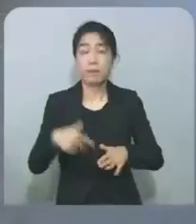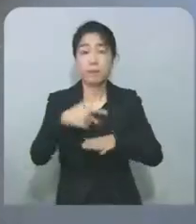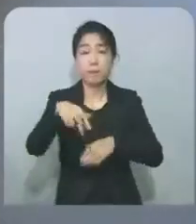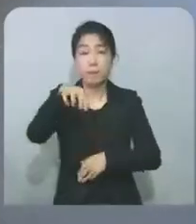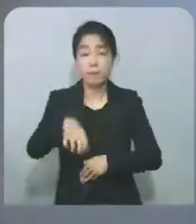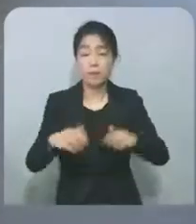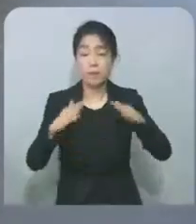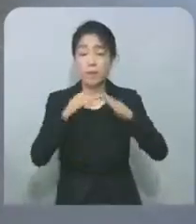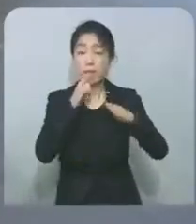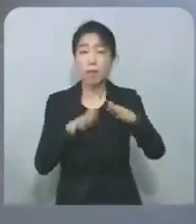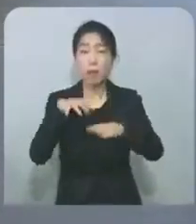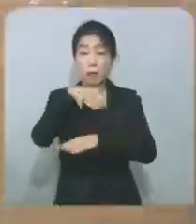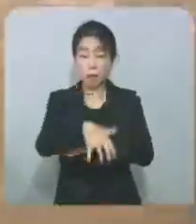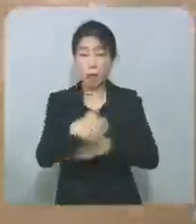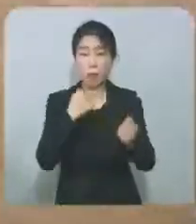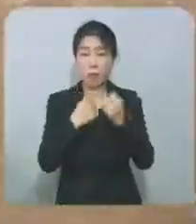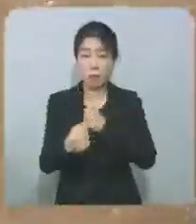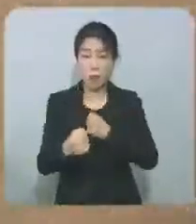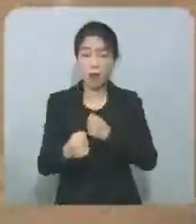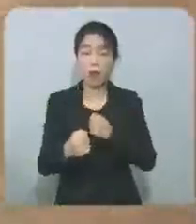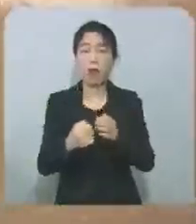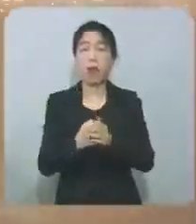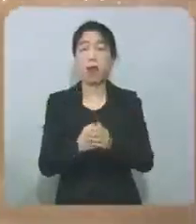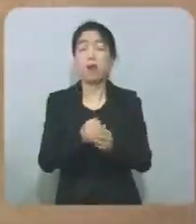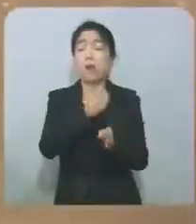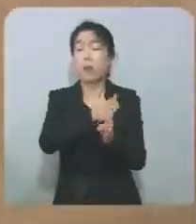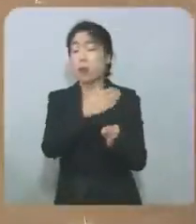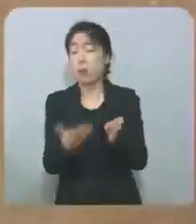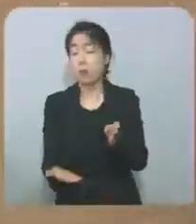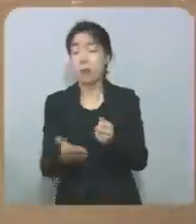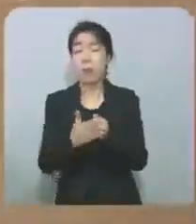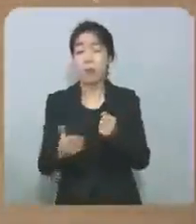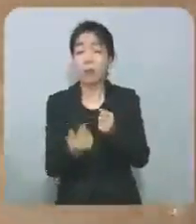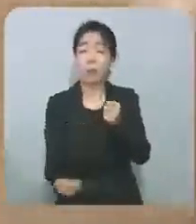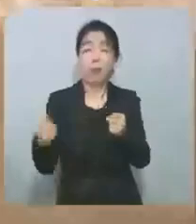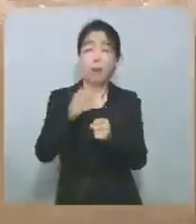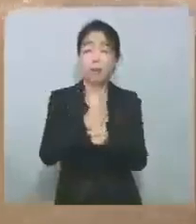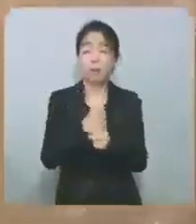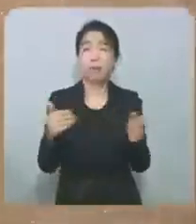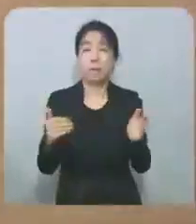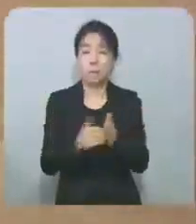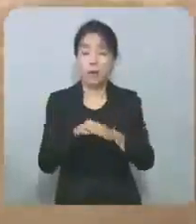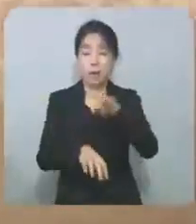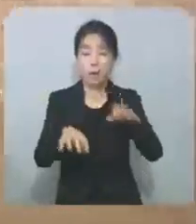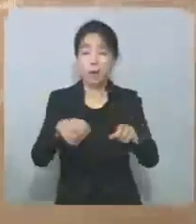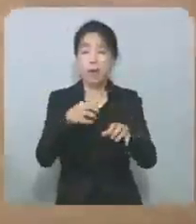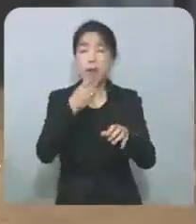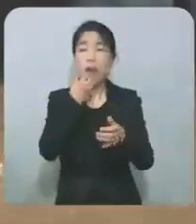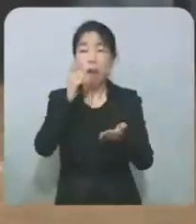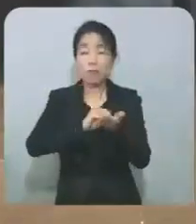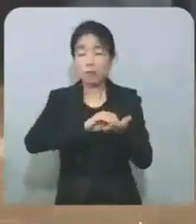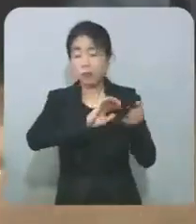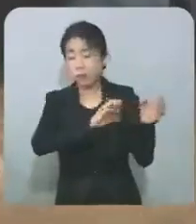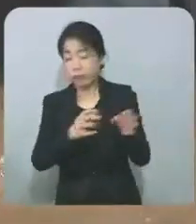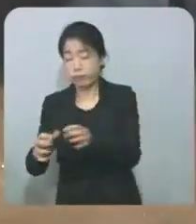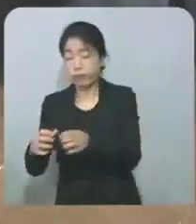진도에서는 주택 침수 피해에도 절개지 12m가량이 무너져 긴급 복구가 이뤄졌습니다. 또 곳곳에서 낙석 피해가 우려되는